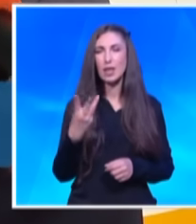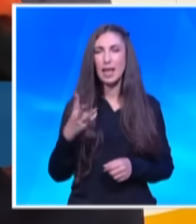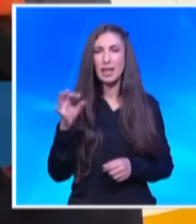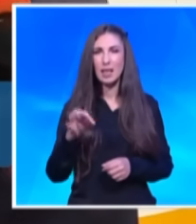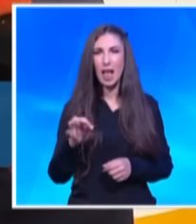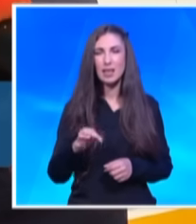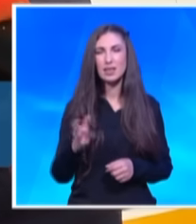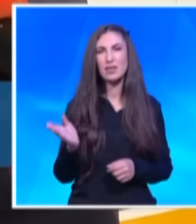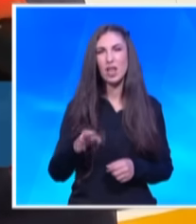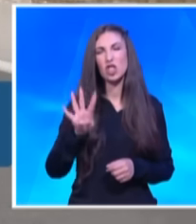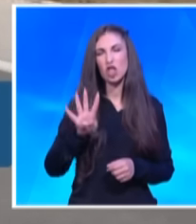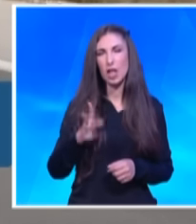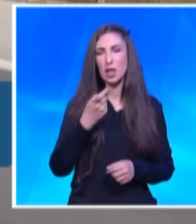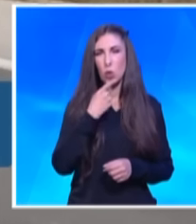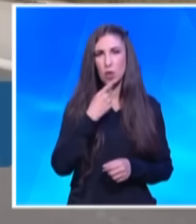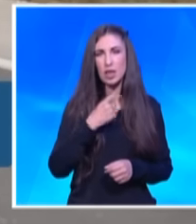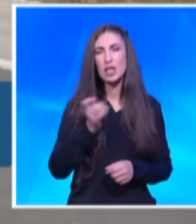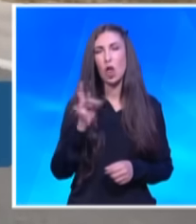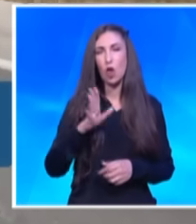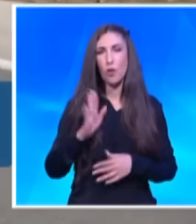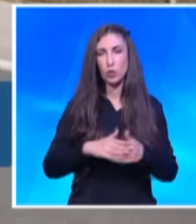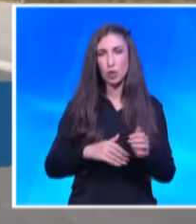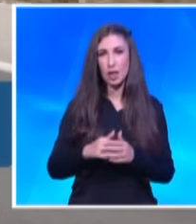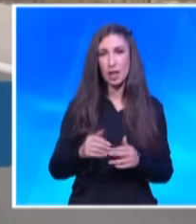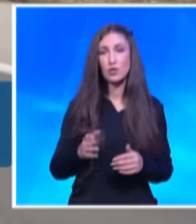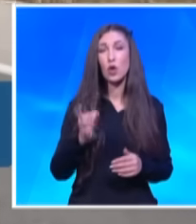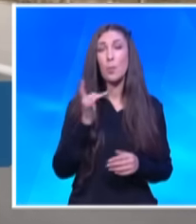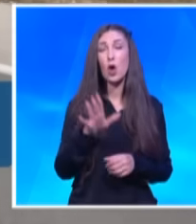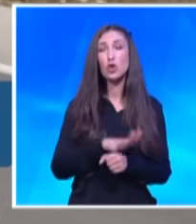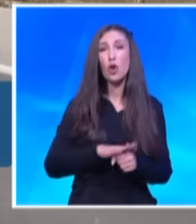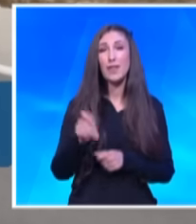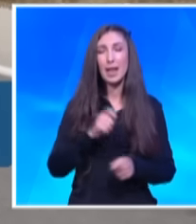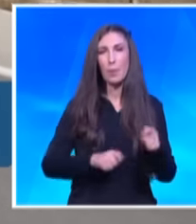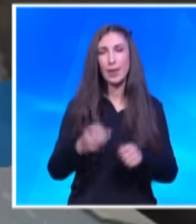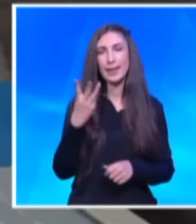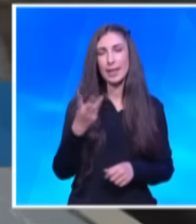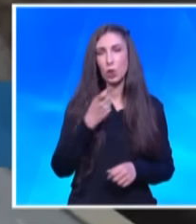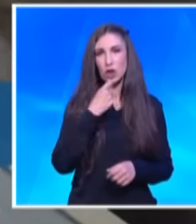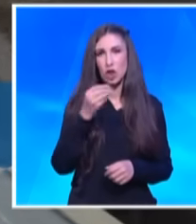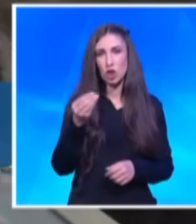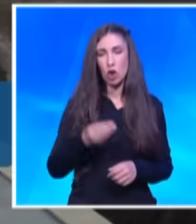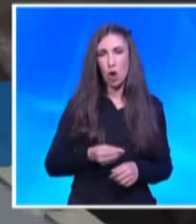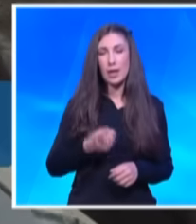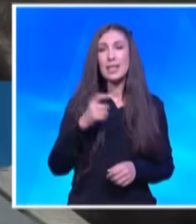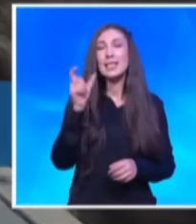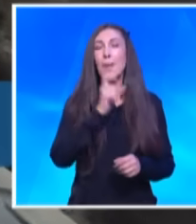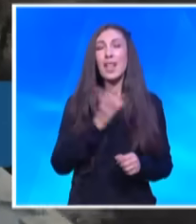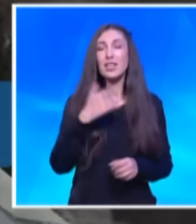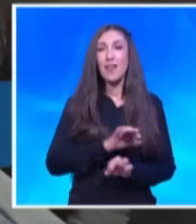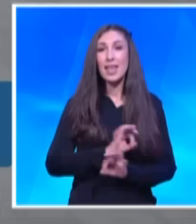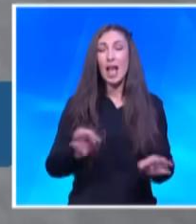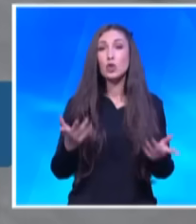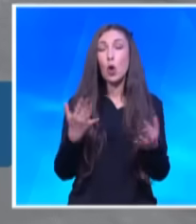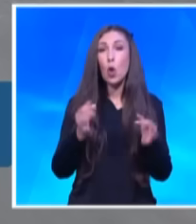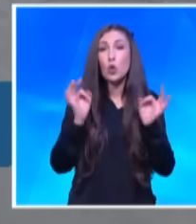за третокласни е 4 години за ново строителство, а при основни ремонти е 3 годишен срок. През септември ще стане ясно с